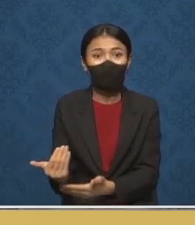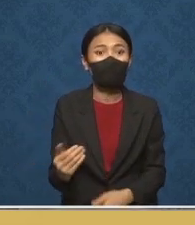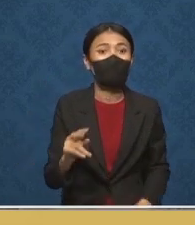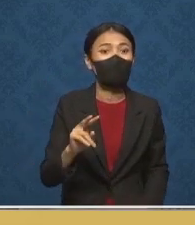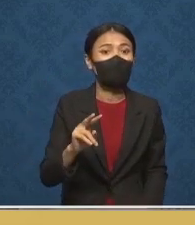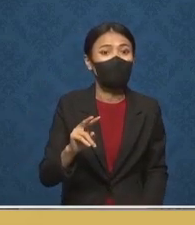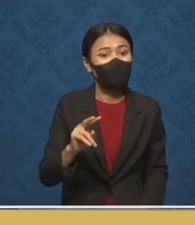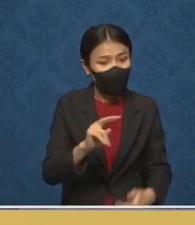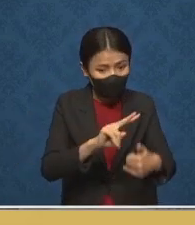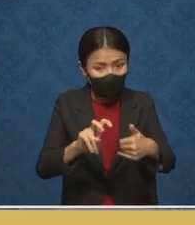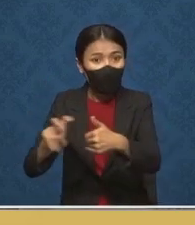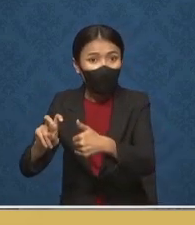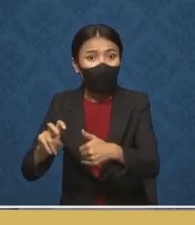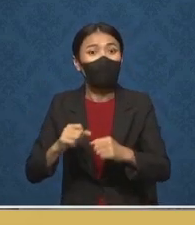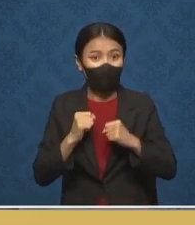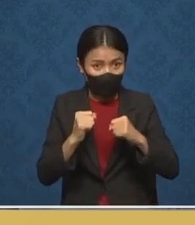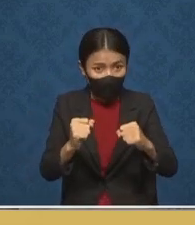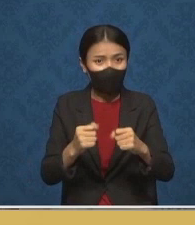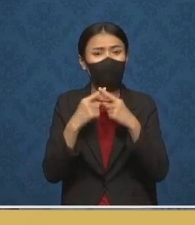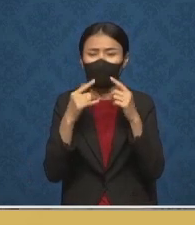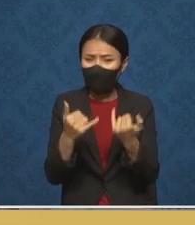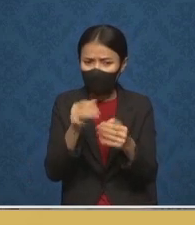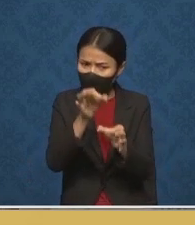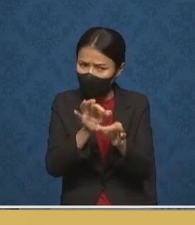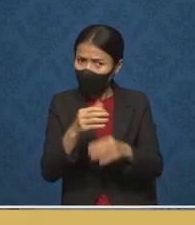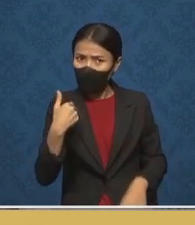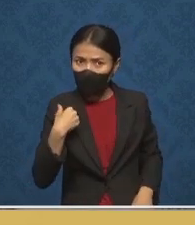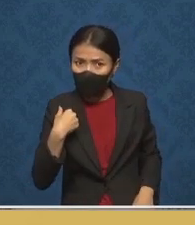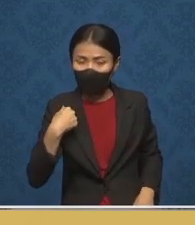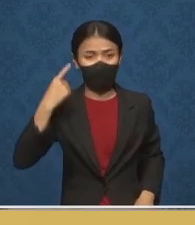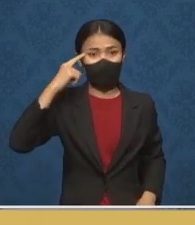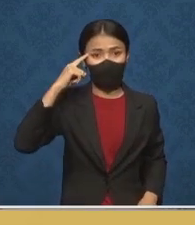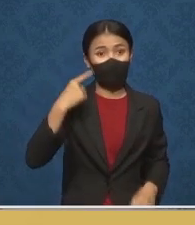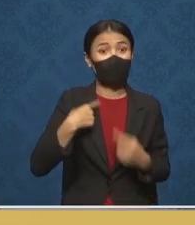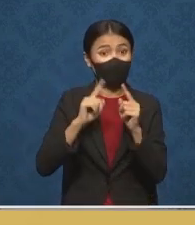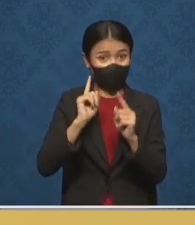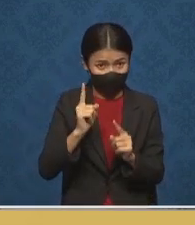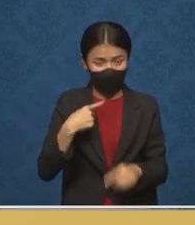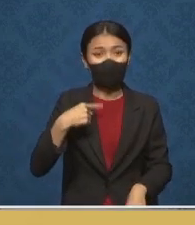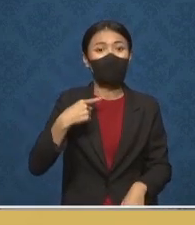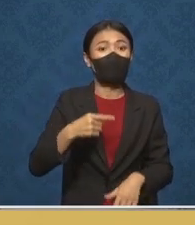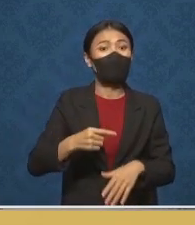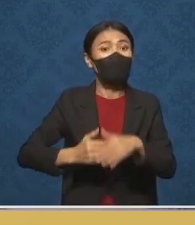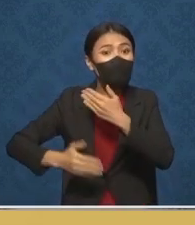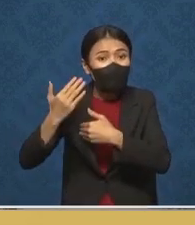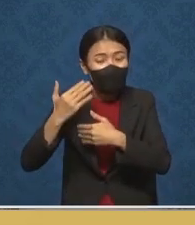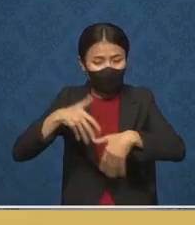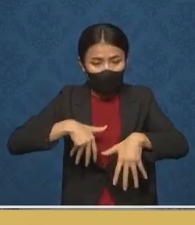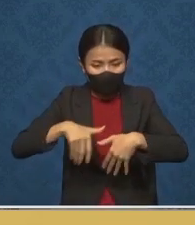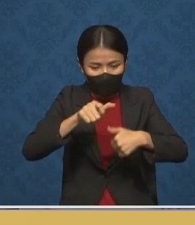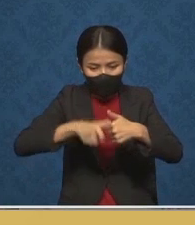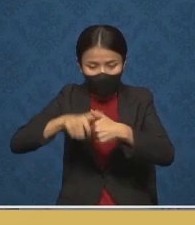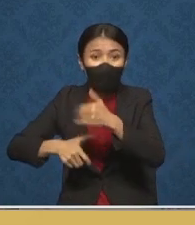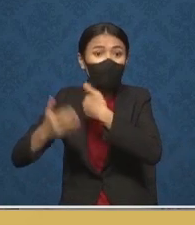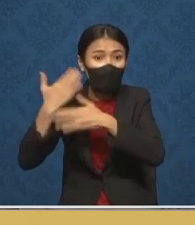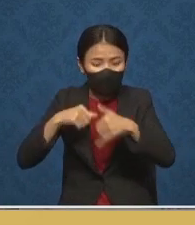ทำหรือไม่วันนี้เรื่องนี้มันเป็นสมบัติของประชาชนนะครับผมจึงอยากจะฝากไว้ว่างานทะเบียนราษฎรมา